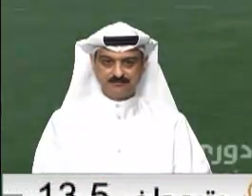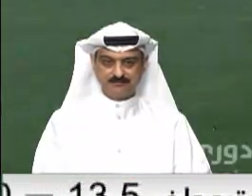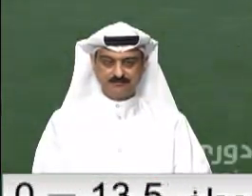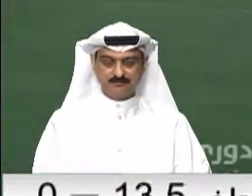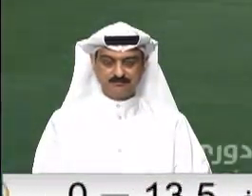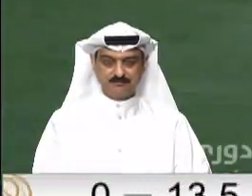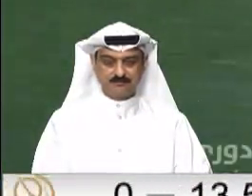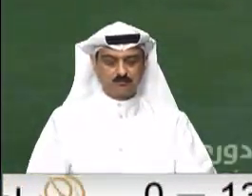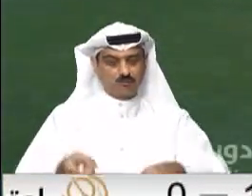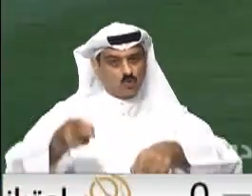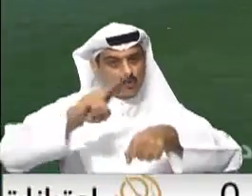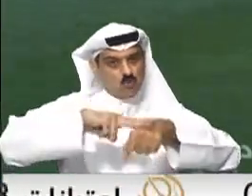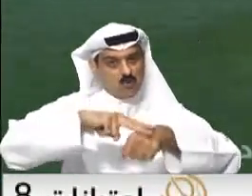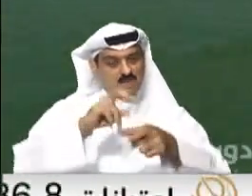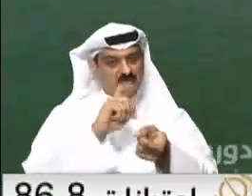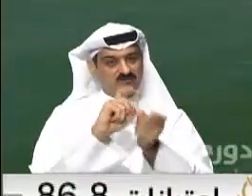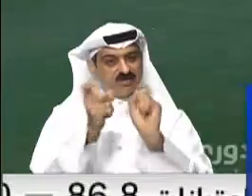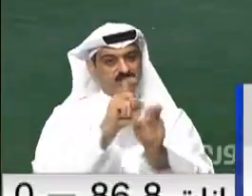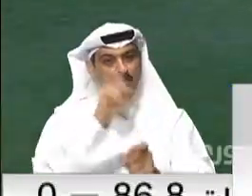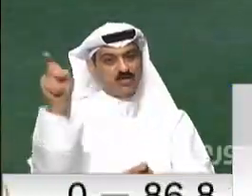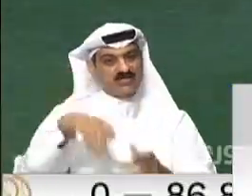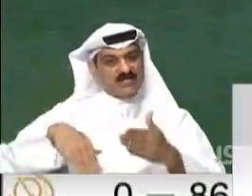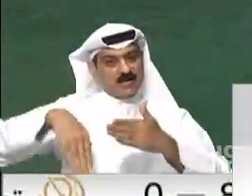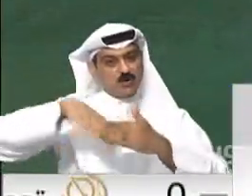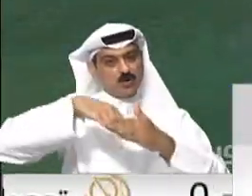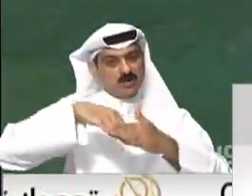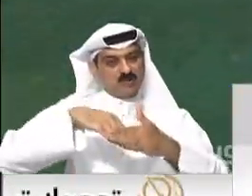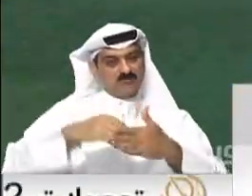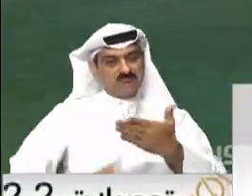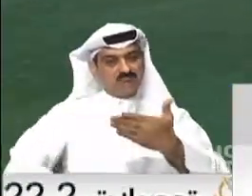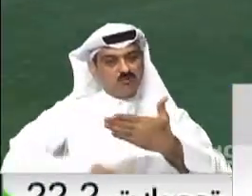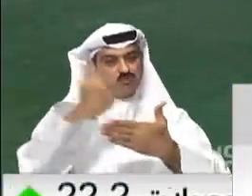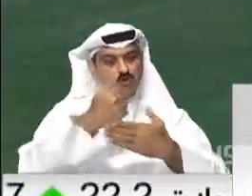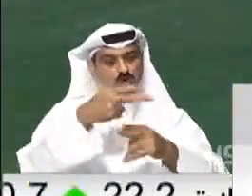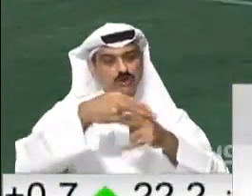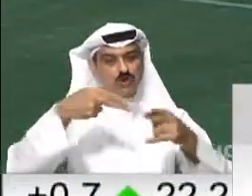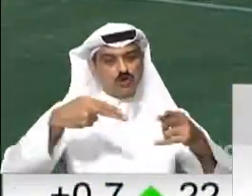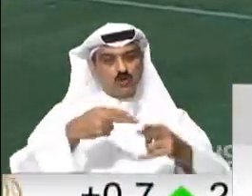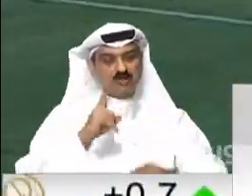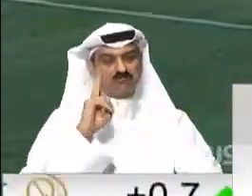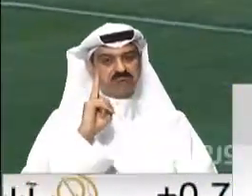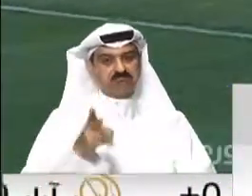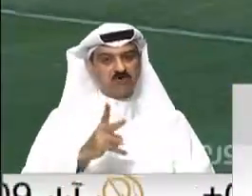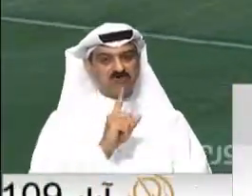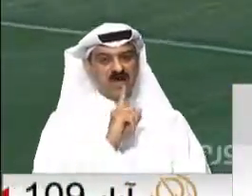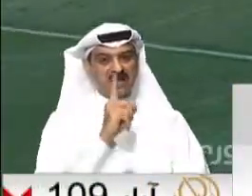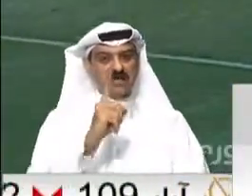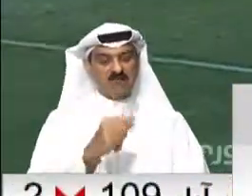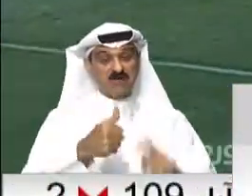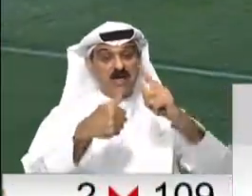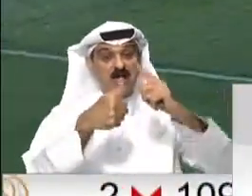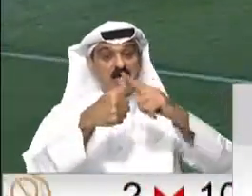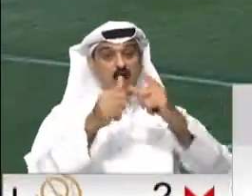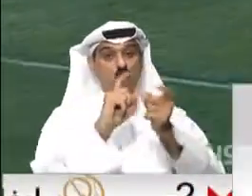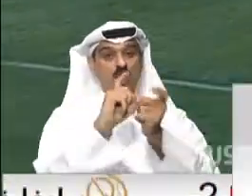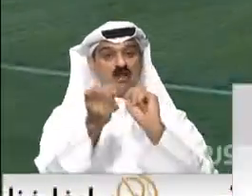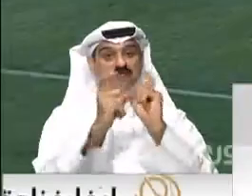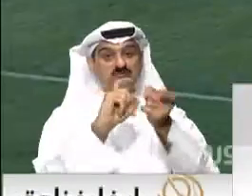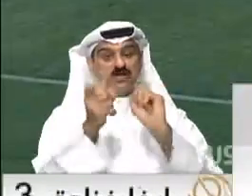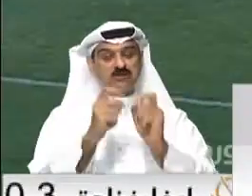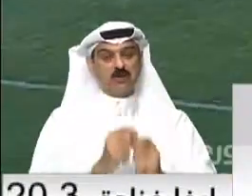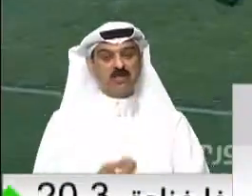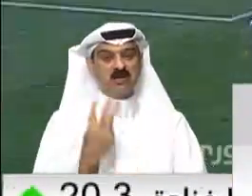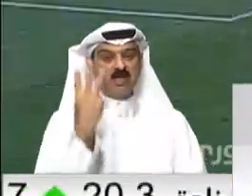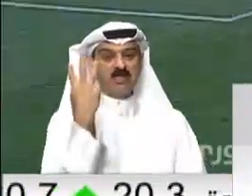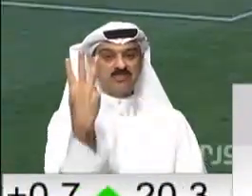عوده منافسات دوري زين الممتاز شهدت فوزا مستحقة للكويت امام الفحيحيل الحافظه به على صدادته بثلاثيه